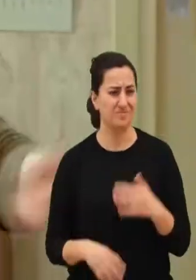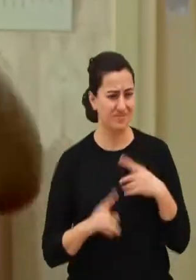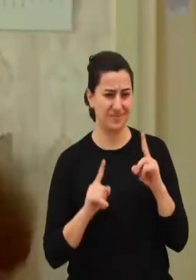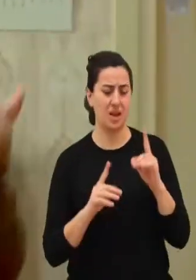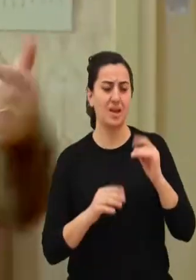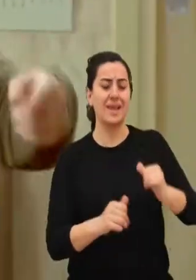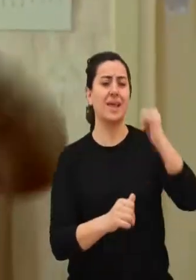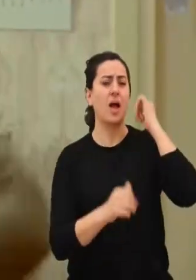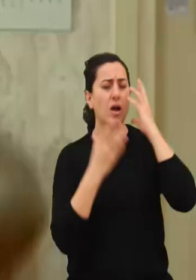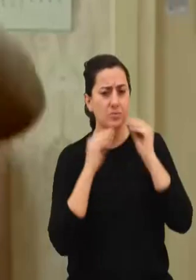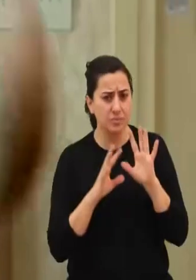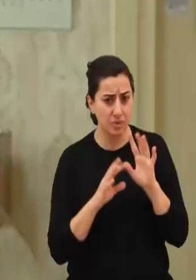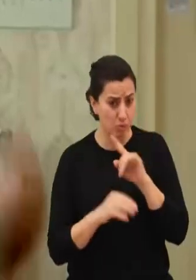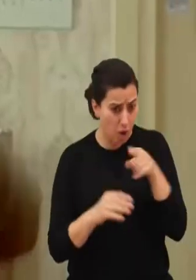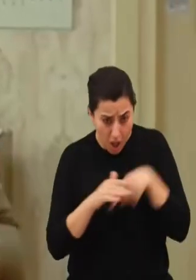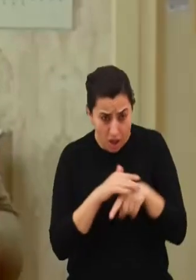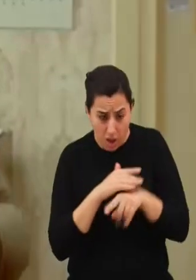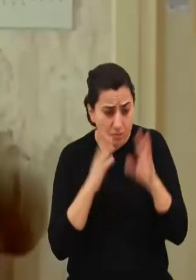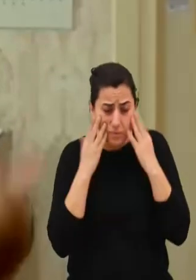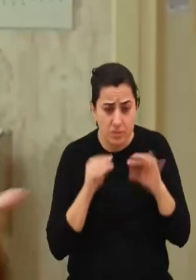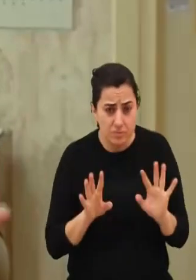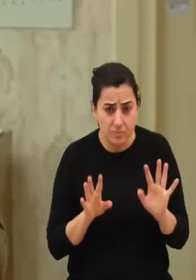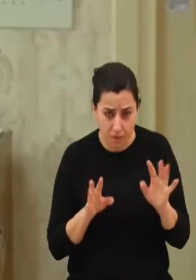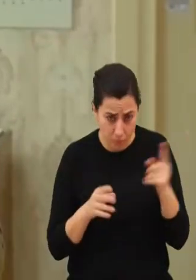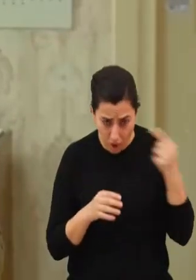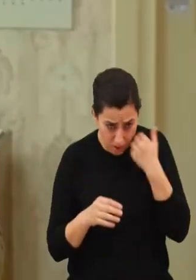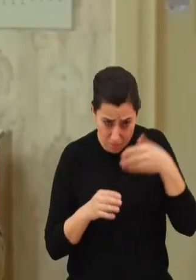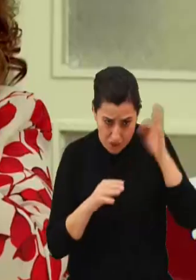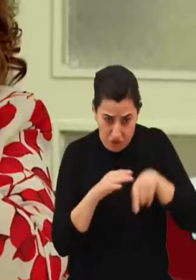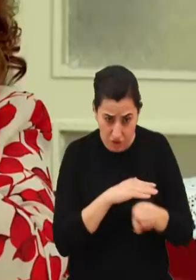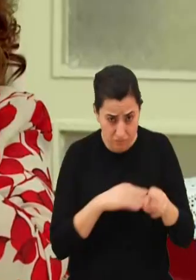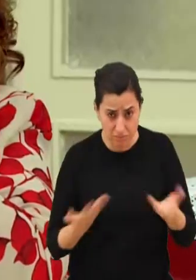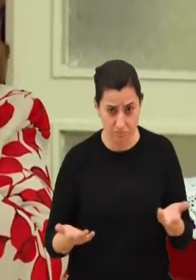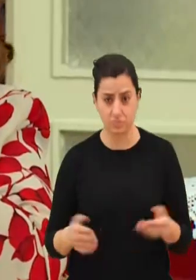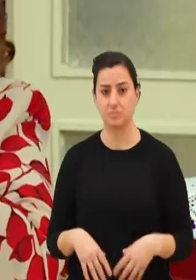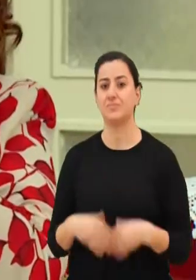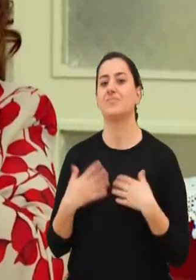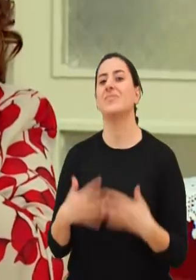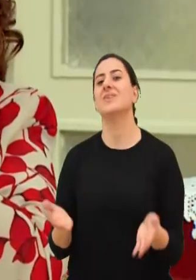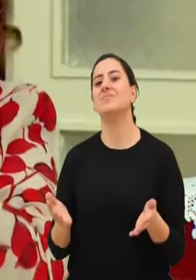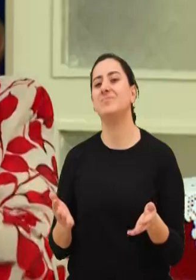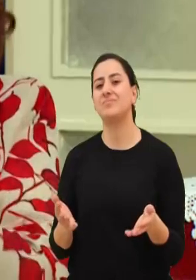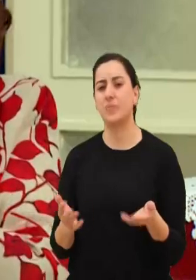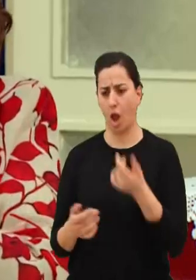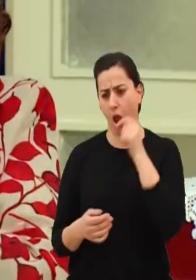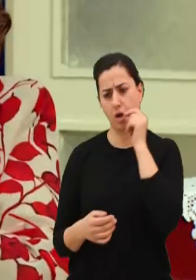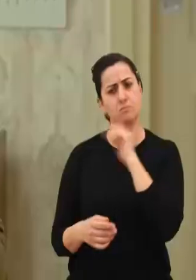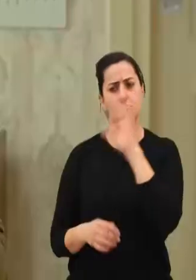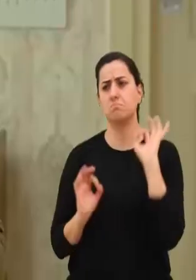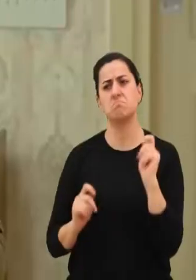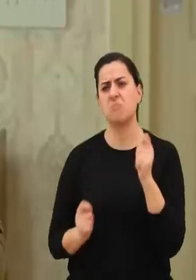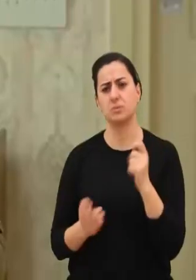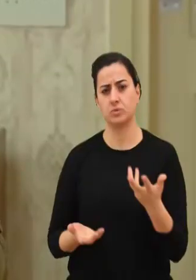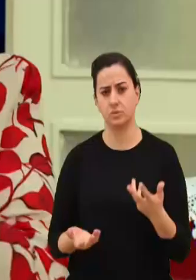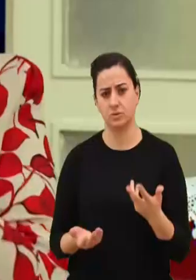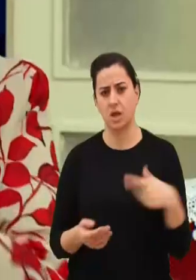Biz geri döneceğiz. Aldatıyor mu aldatmıyor mu? Ben o kısma takıldım. Aldatıyor muydu aldatmıyor muydu? Bilmiyorum canım, yani erkek değil mi bu?